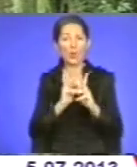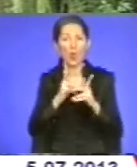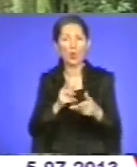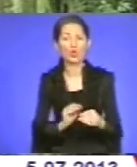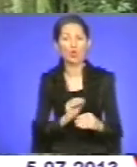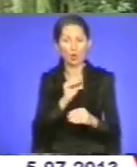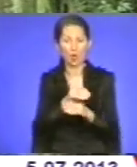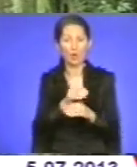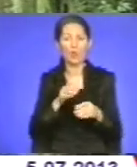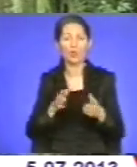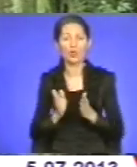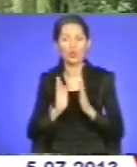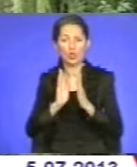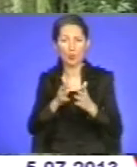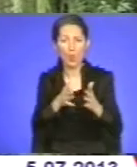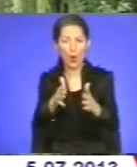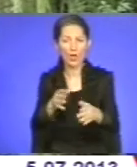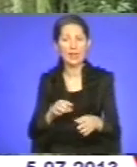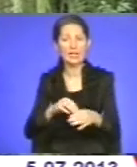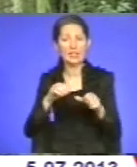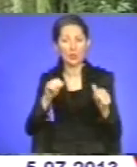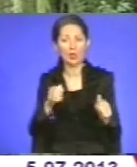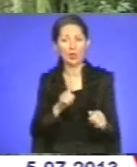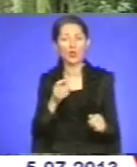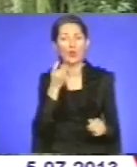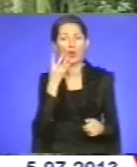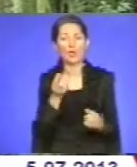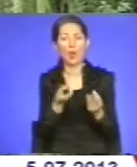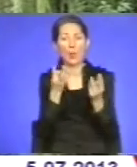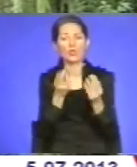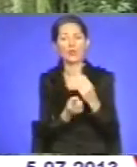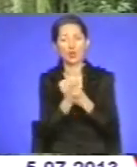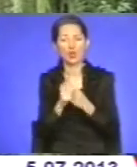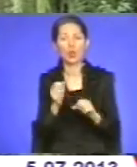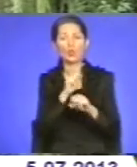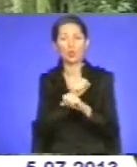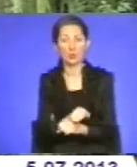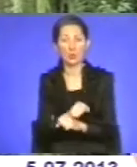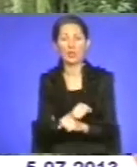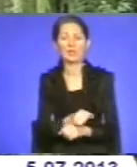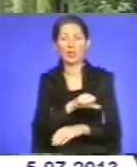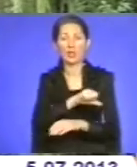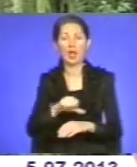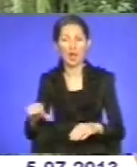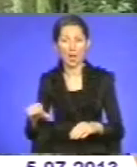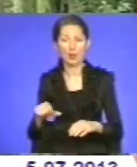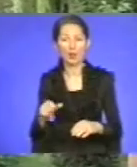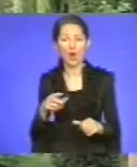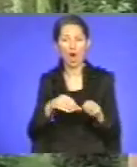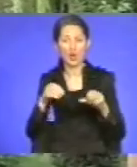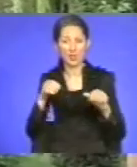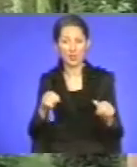для того, щоб якби пожежа навіть виникла, щоб вона зупинилася на краю проораної смуги і не поширилась на